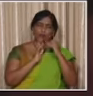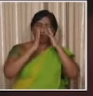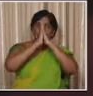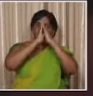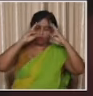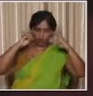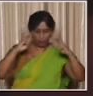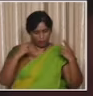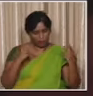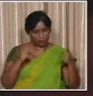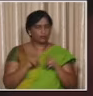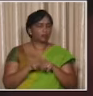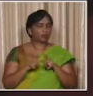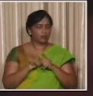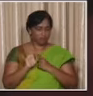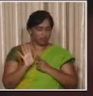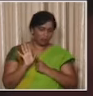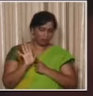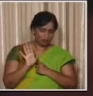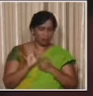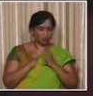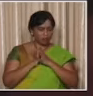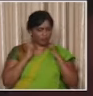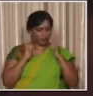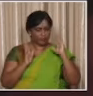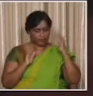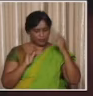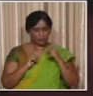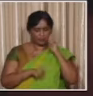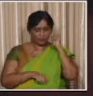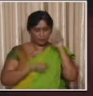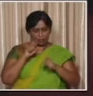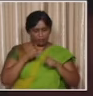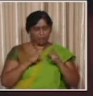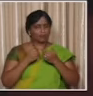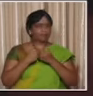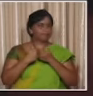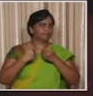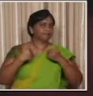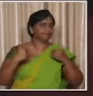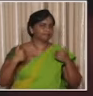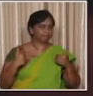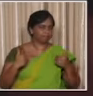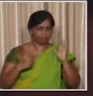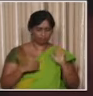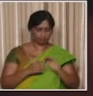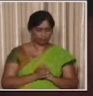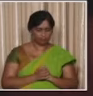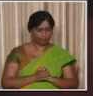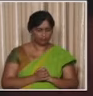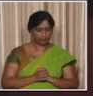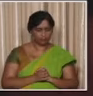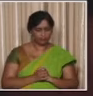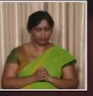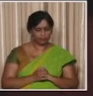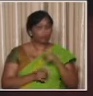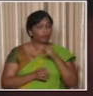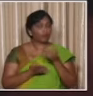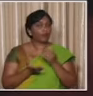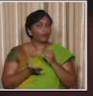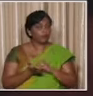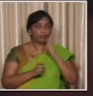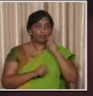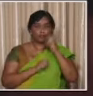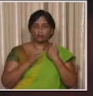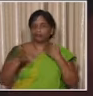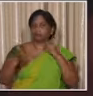වේවා තරුණයින්ගෙන් විශේෂයෙන්ම ජනතාවගෙන් ඈත් වෙමින් පවතිනවා. මේවා නැවත ජනතාවට